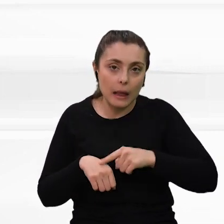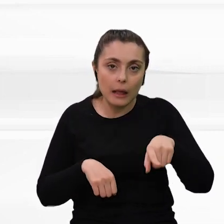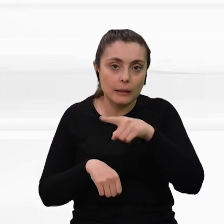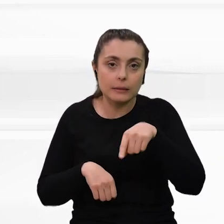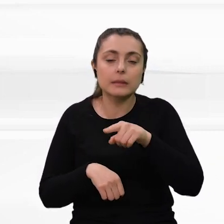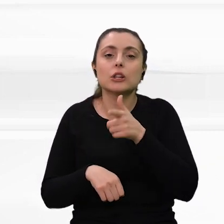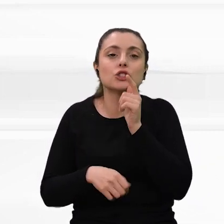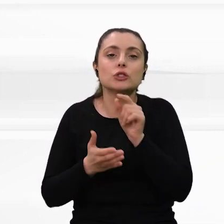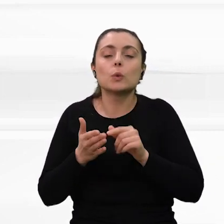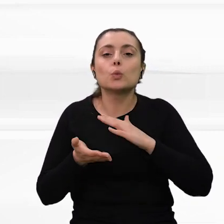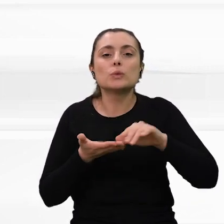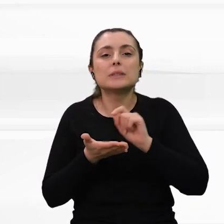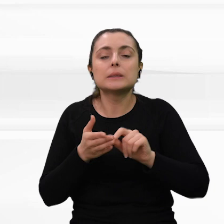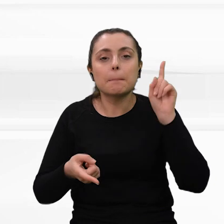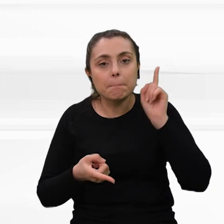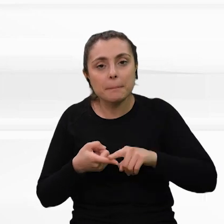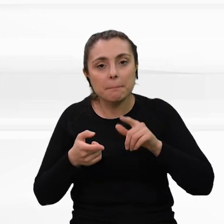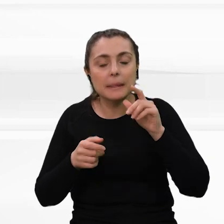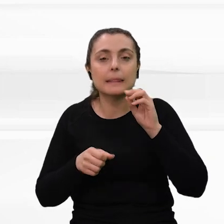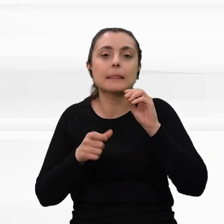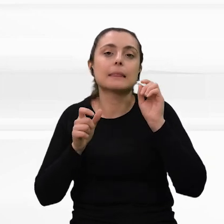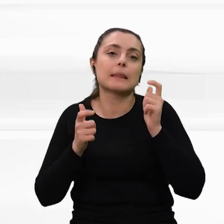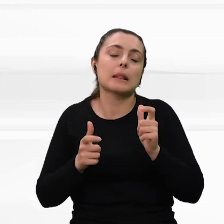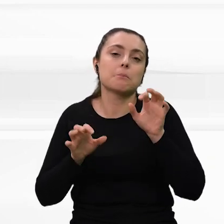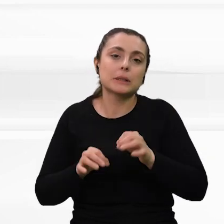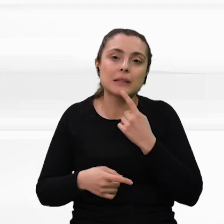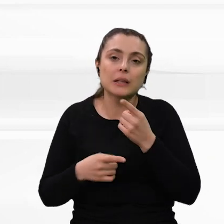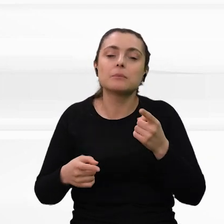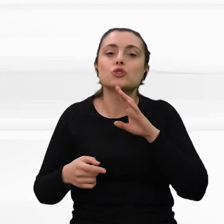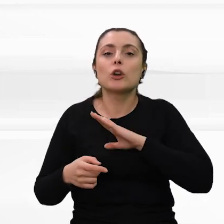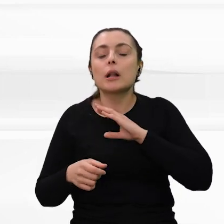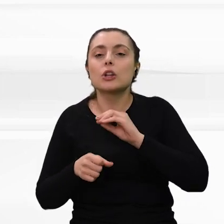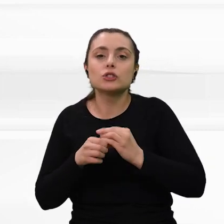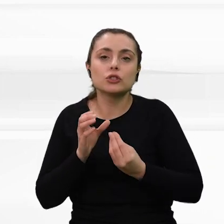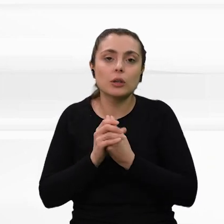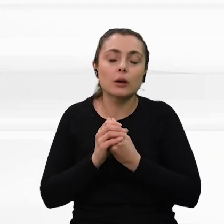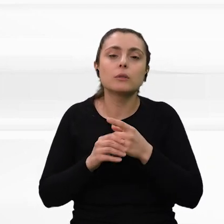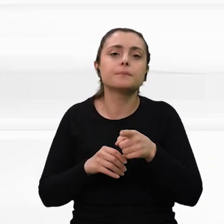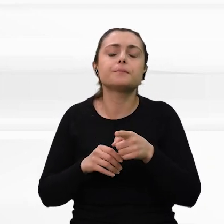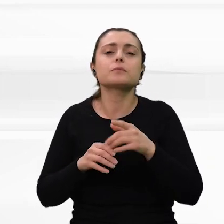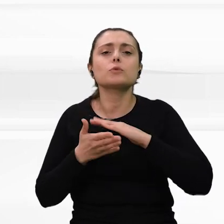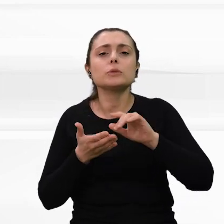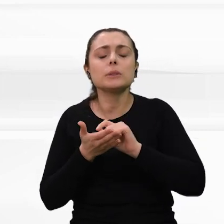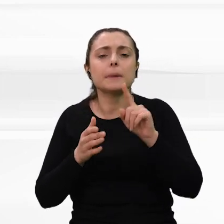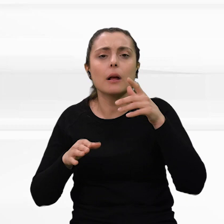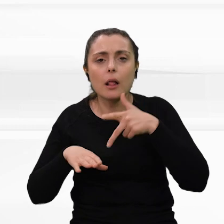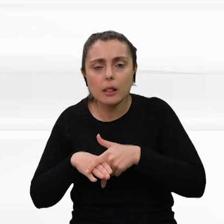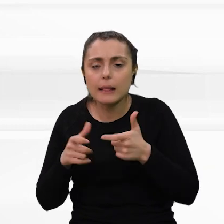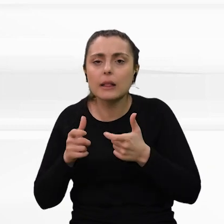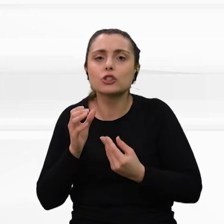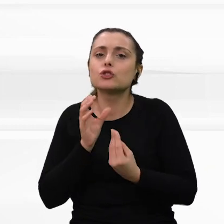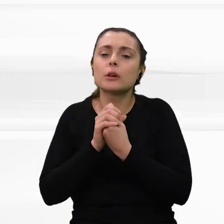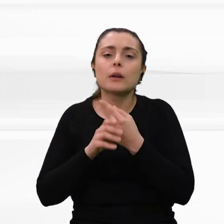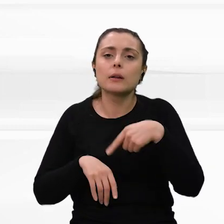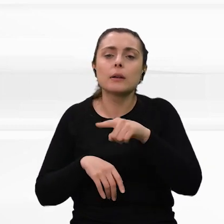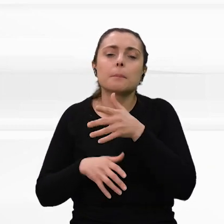inandıklarından şiir düzyazının bittiği yerde başlar deyip çıkarlar işin içinden düzyazının bir yerde tıkandığını